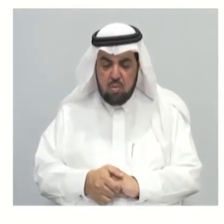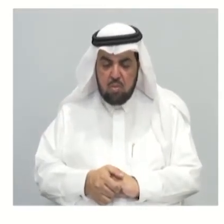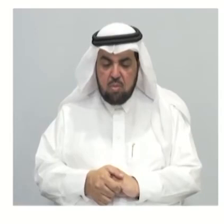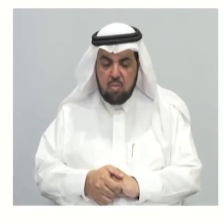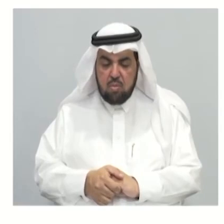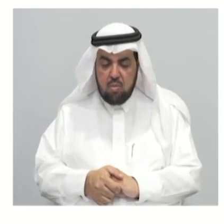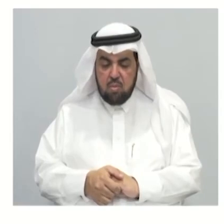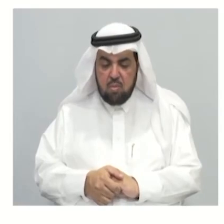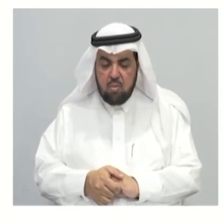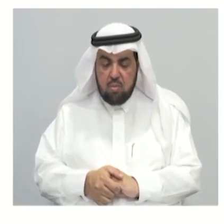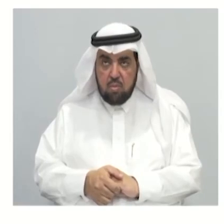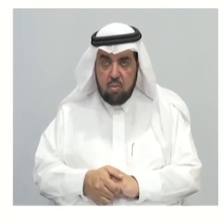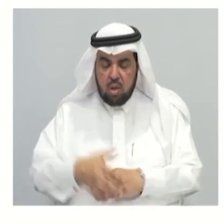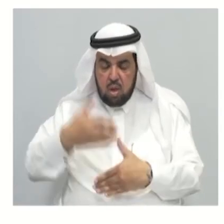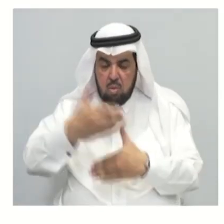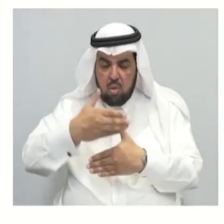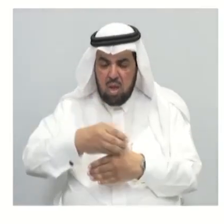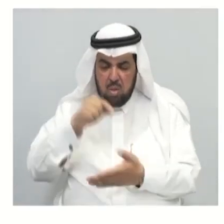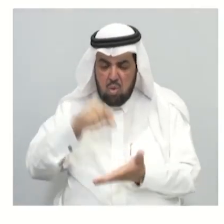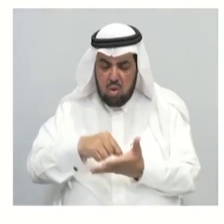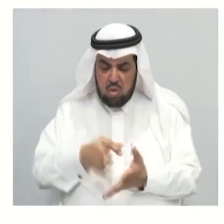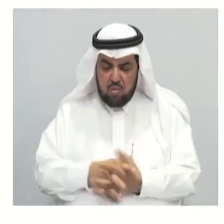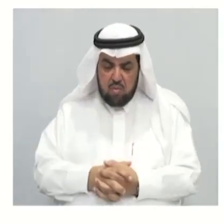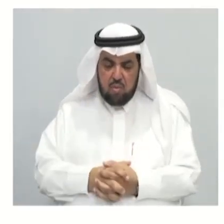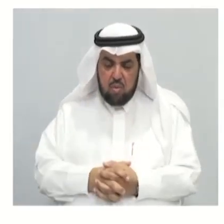وتوزيع نضع محاذاه الى